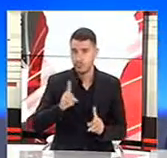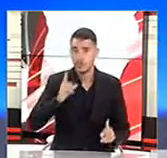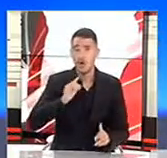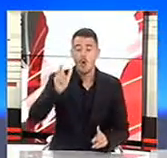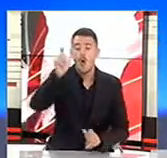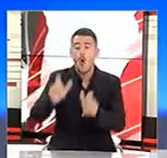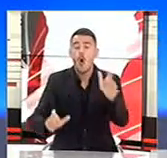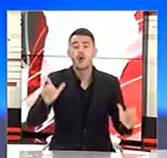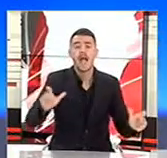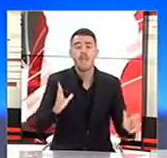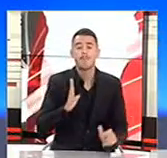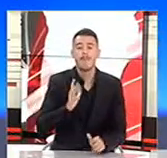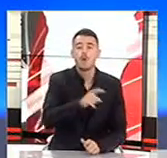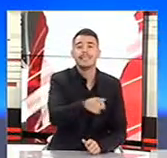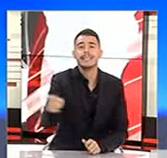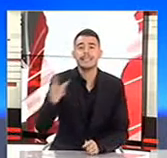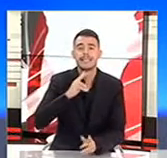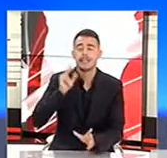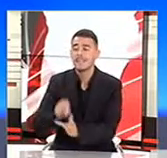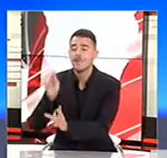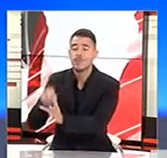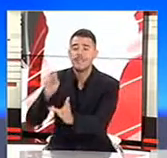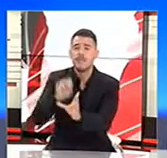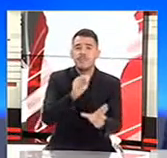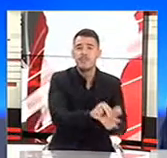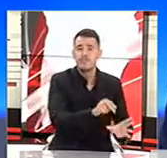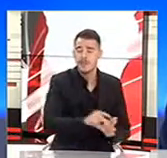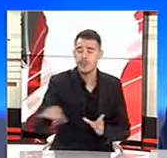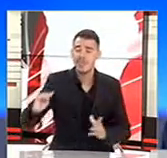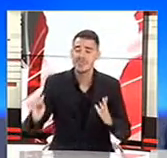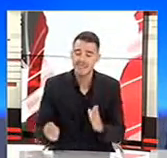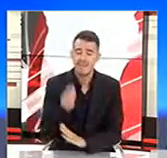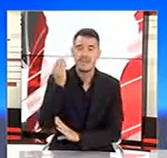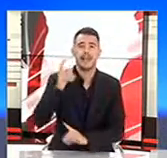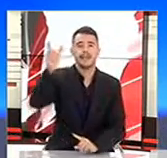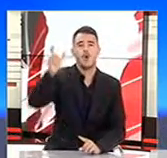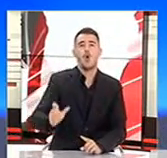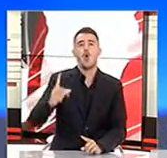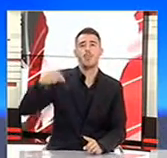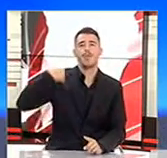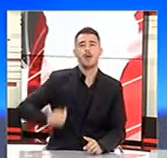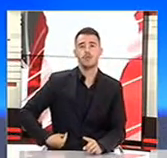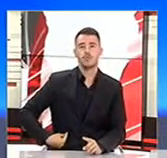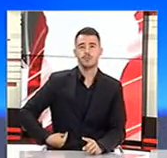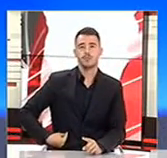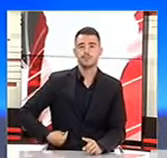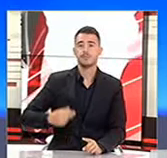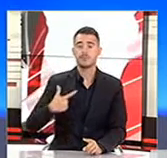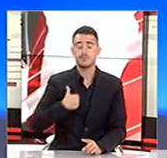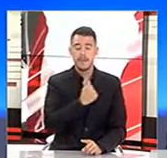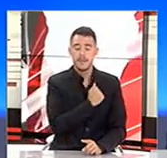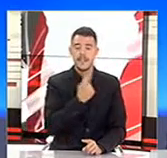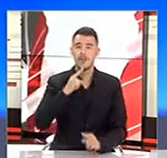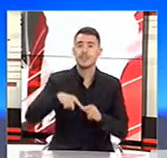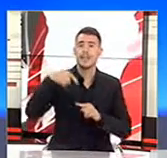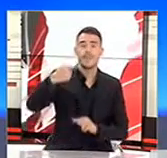πολίτη, που δεν βρήκαμε σκόπιμο γιατί να το κάνουμε αυτό. Πιστεύω λοιπόν ότι στις επόμενες δημοτικές